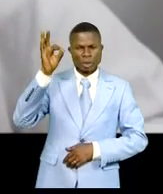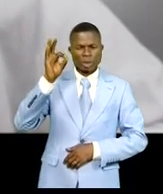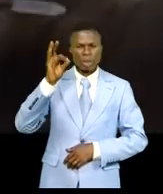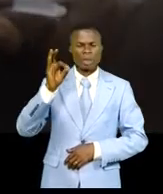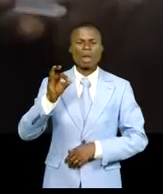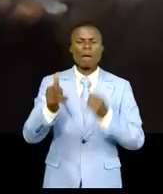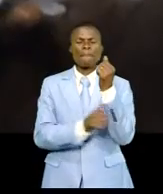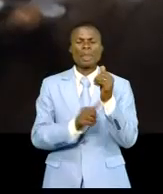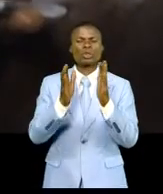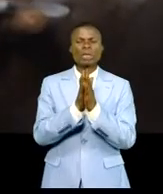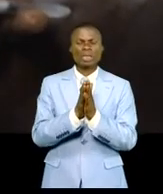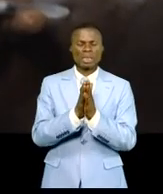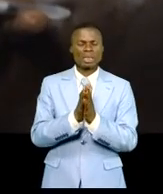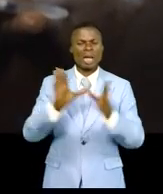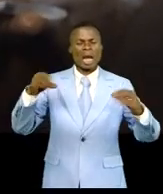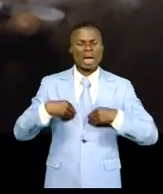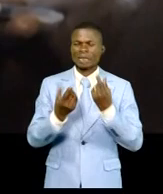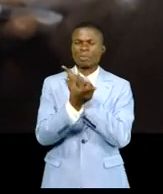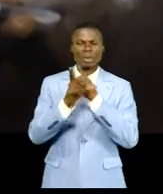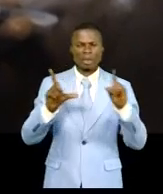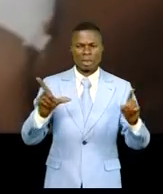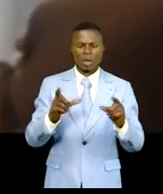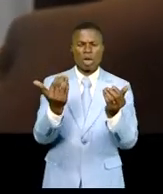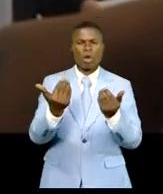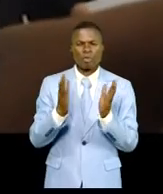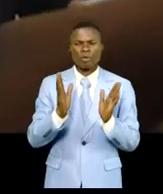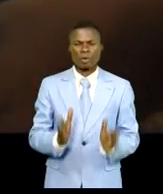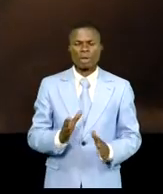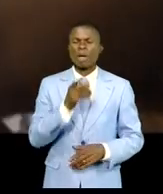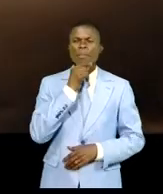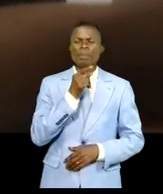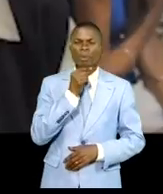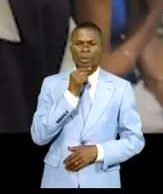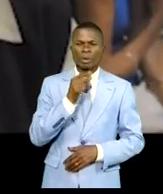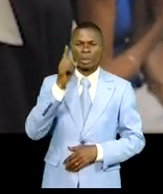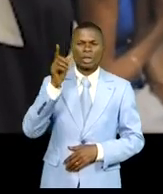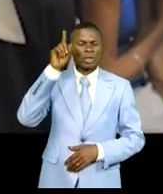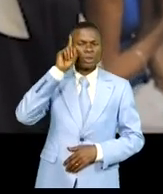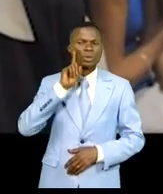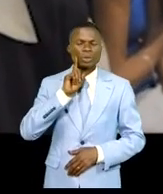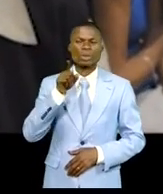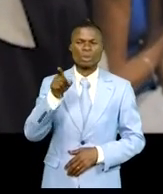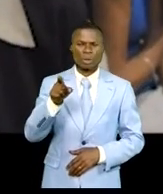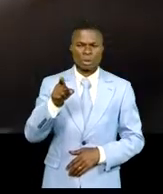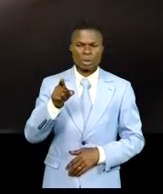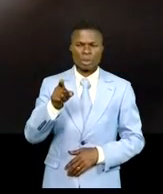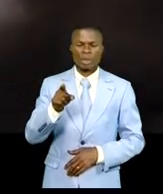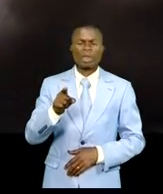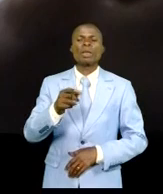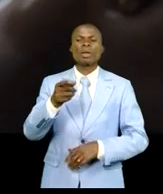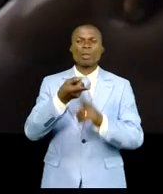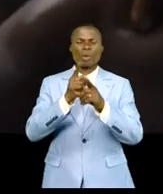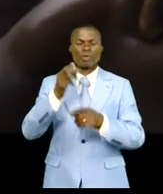de volontaires se sont fait vacciner. Parmi ces volontaires, un prêtre et une sœur religieuse venue de la ville de